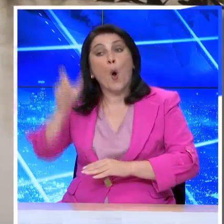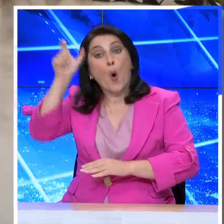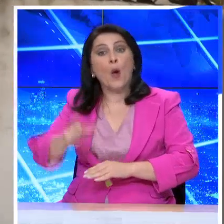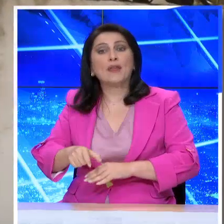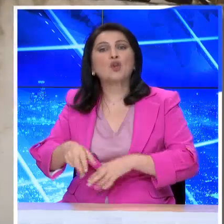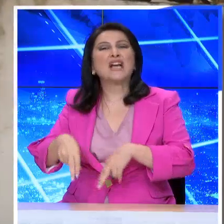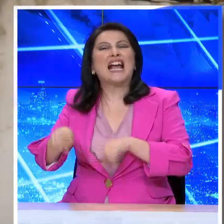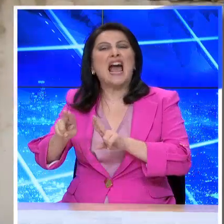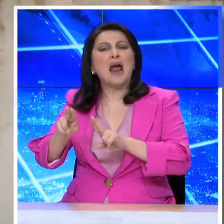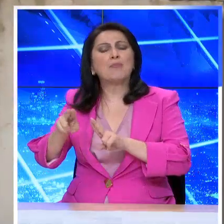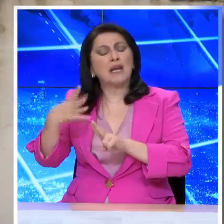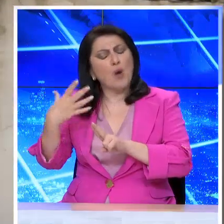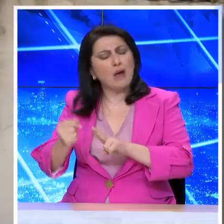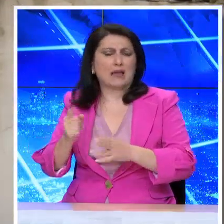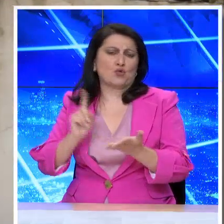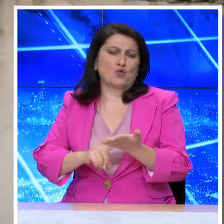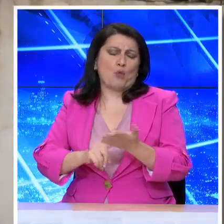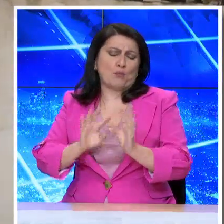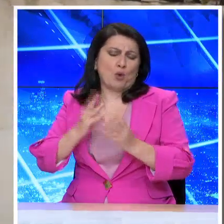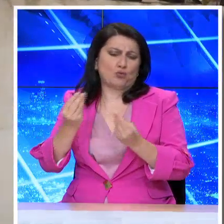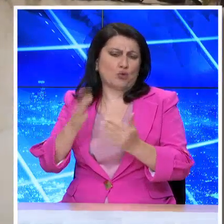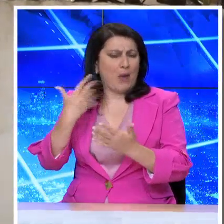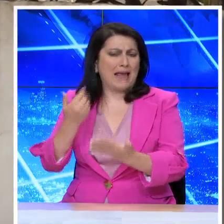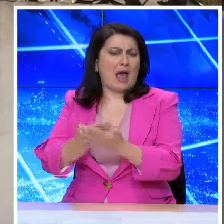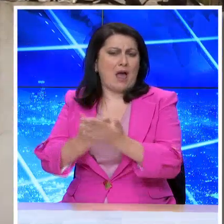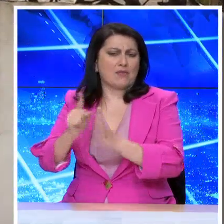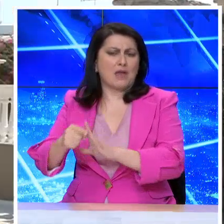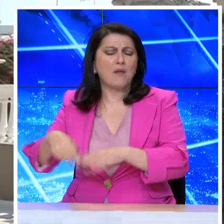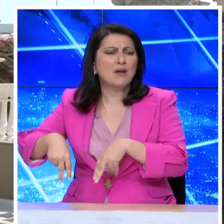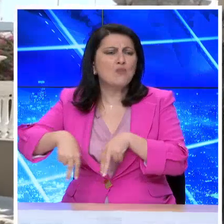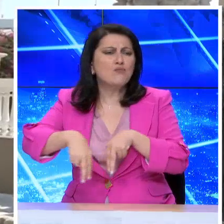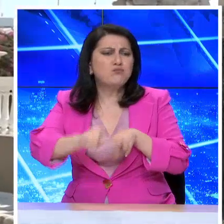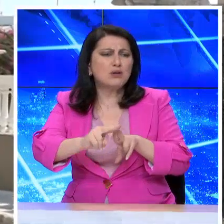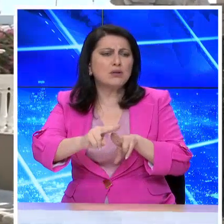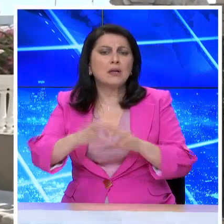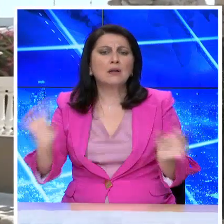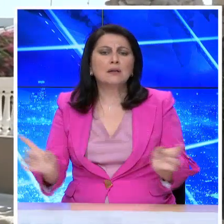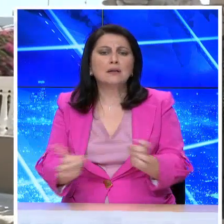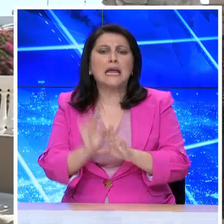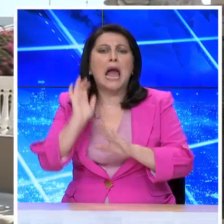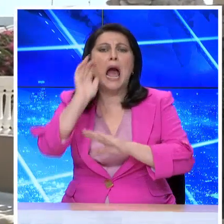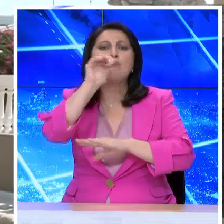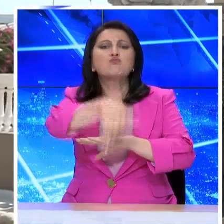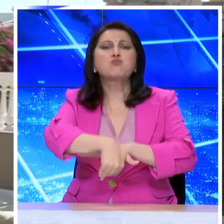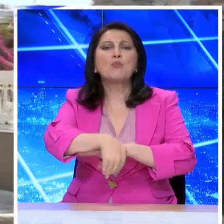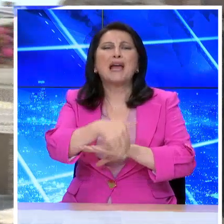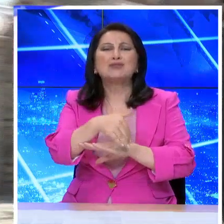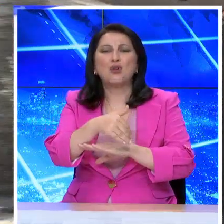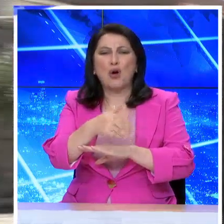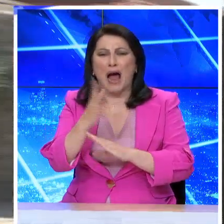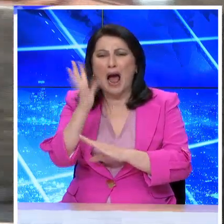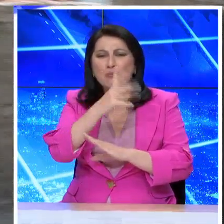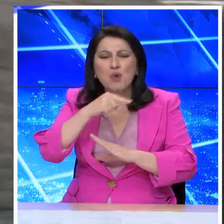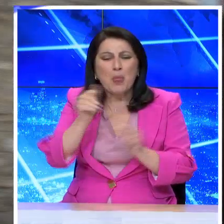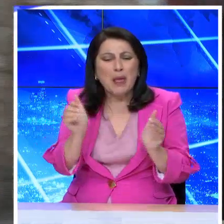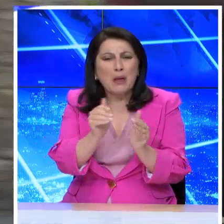κυνηγητική καραμπίνα, την οποία κατήχε νόμιμα σε ευθεία βολή προς ένα θάμνο. Όμως πίσω από αυτό το θάμνο ήταν τα παιδιά, με αποτέλεσμα να τα τραυματίσει.